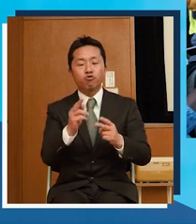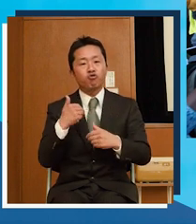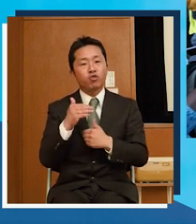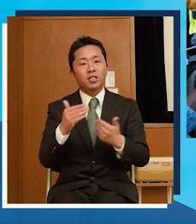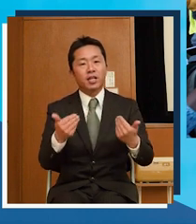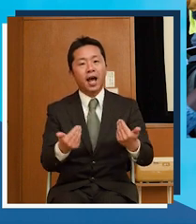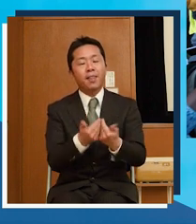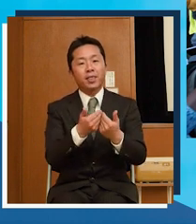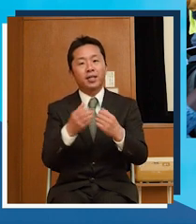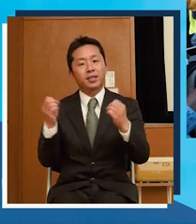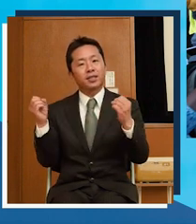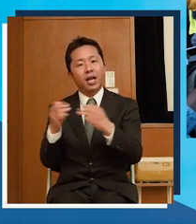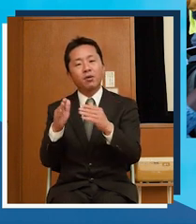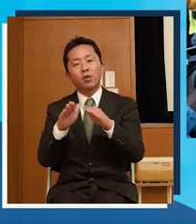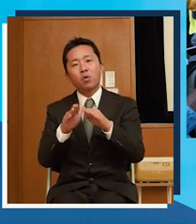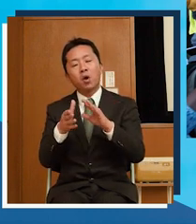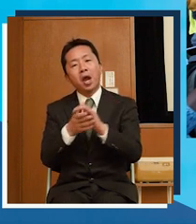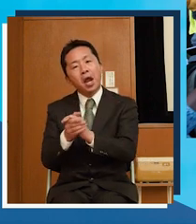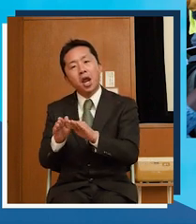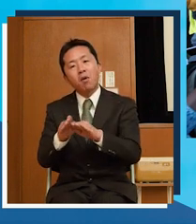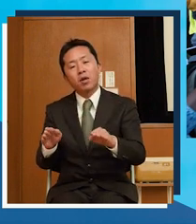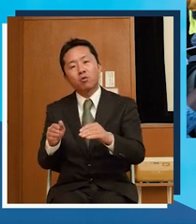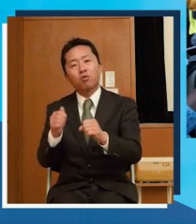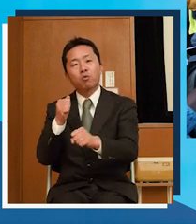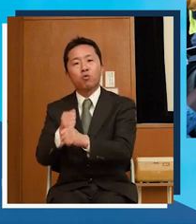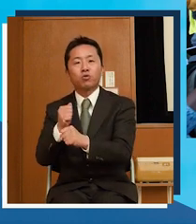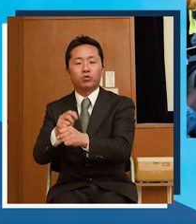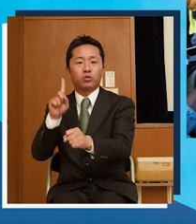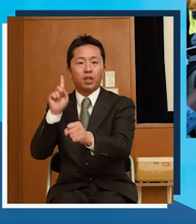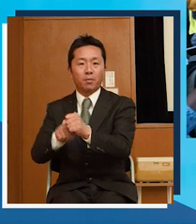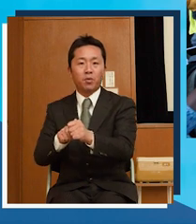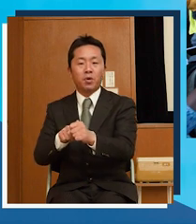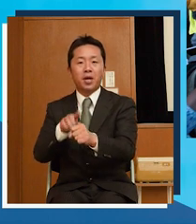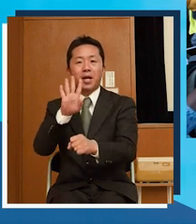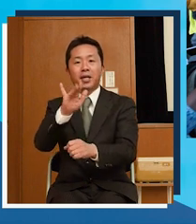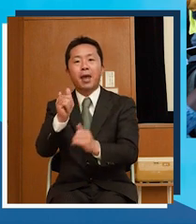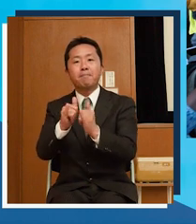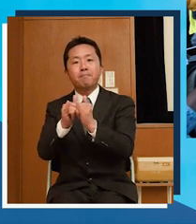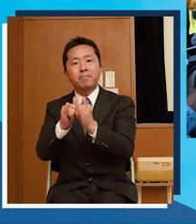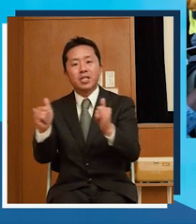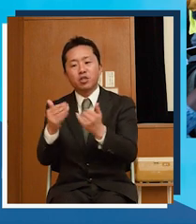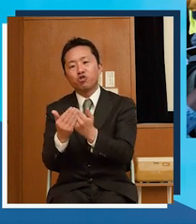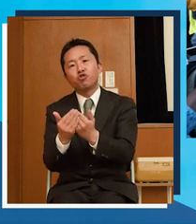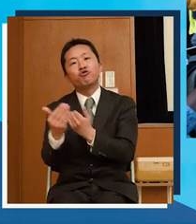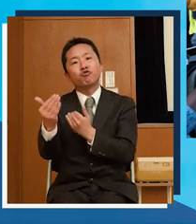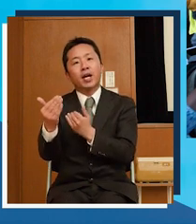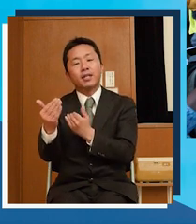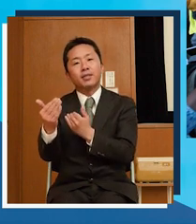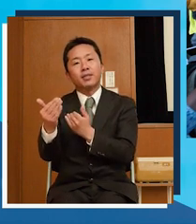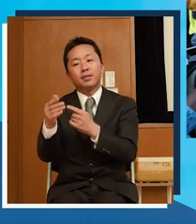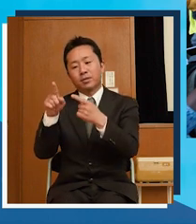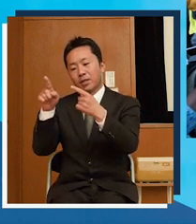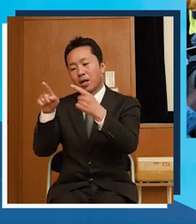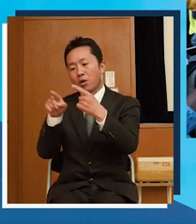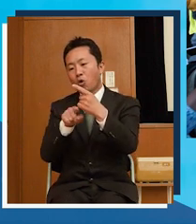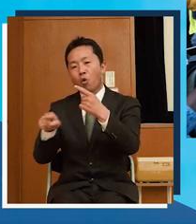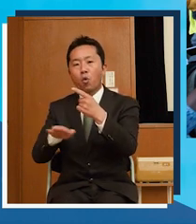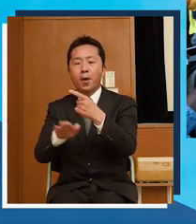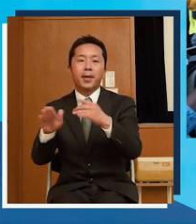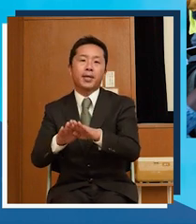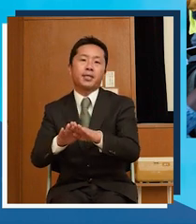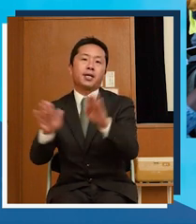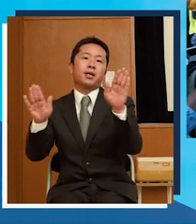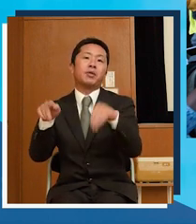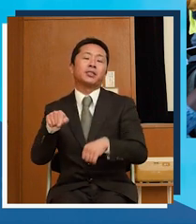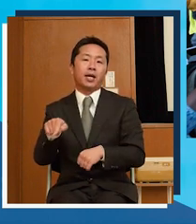対話による平和の構築を世界へ発信する県民平和集会大周会が那覇市の大野山公園で開催され